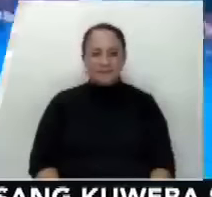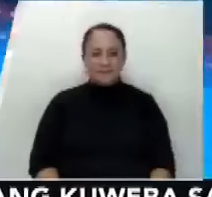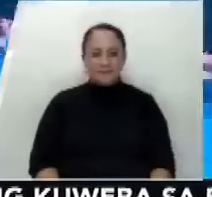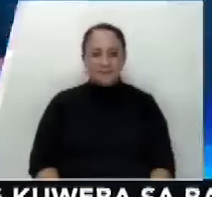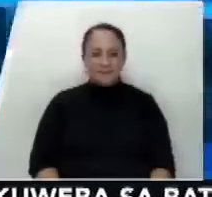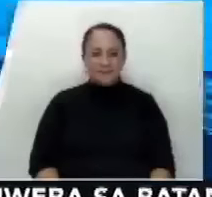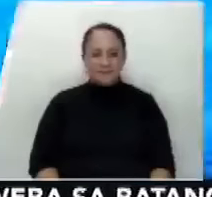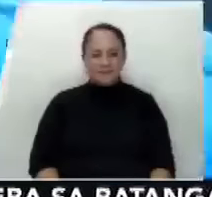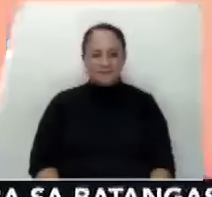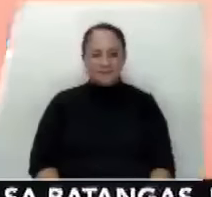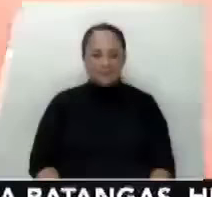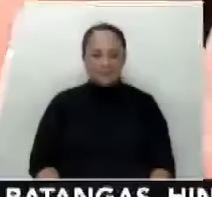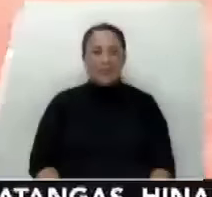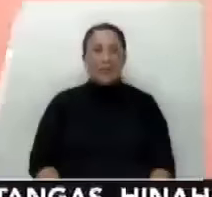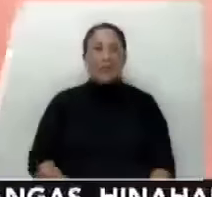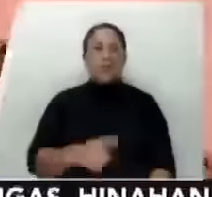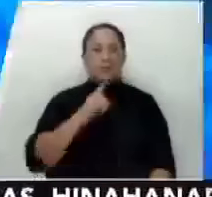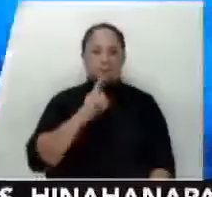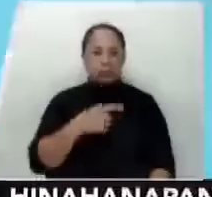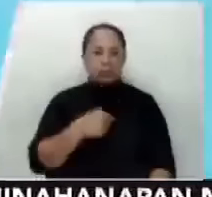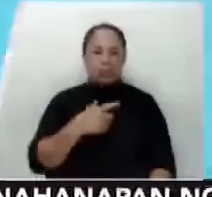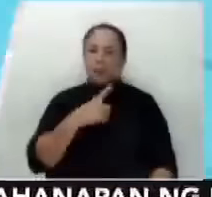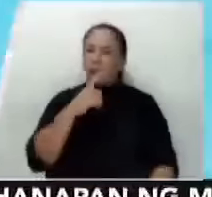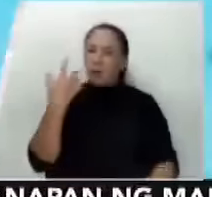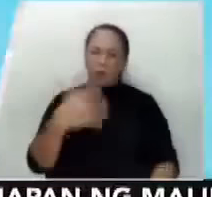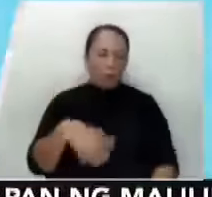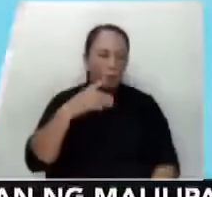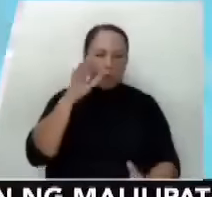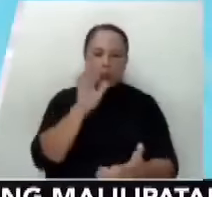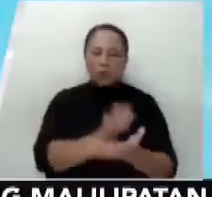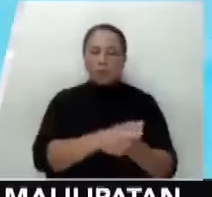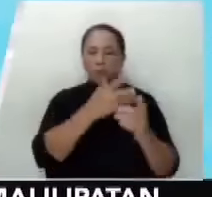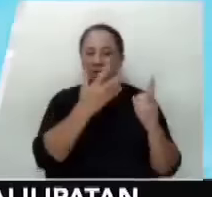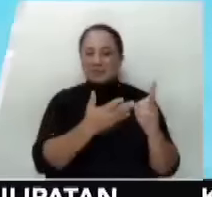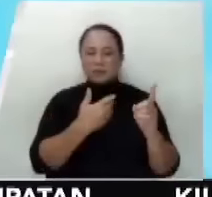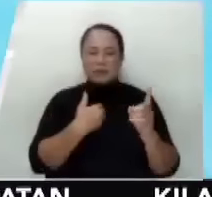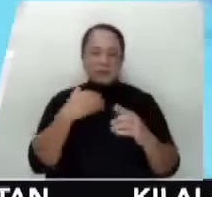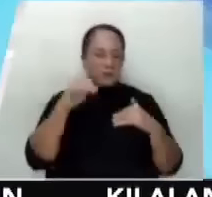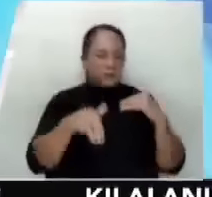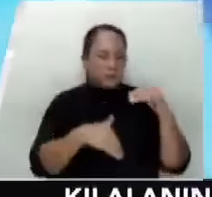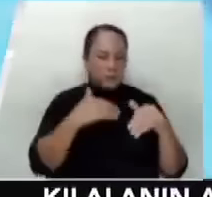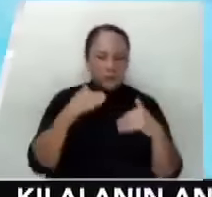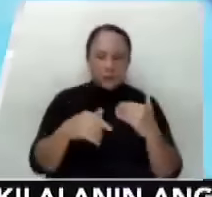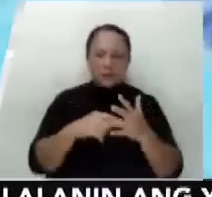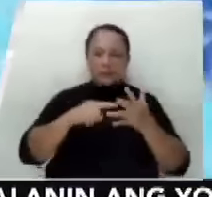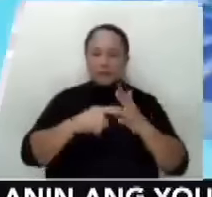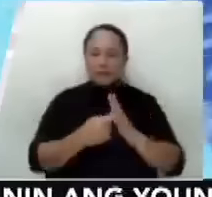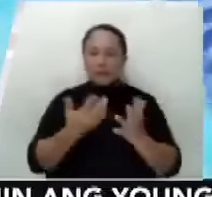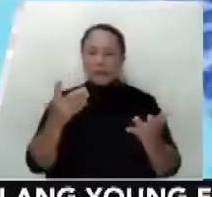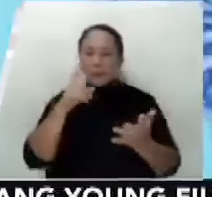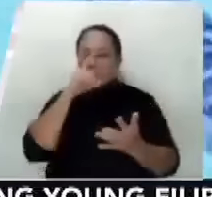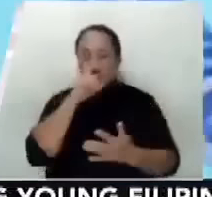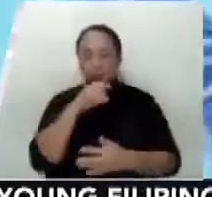Kaya talaga namang mas nakakabilib ang kakayahan ni James Ray sa swimming na sinimulan niya noong siya'y 8 years